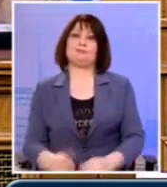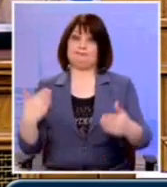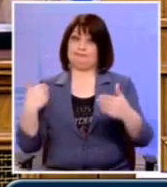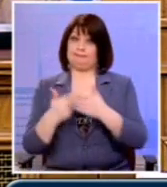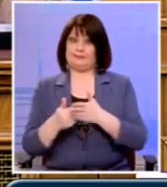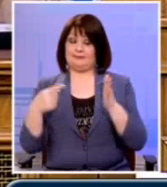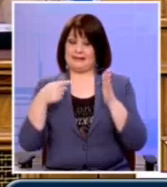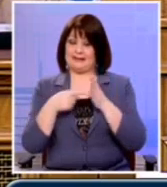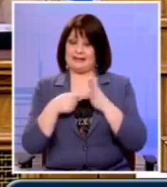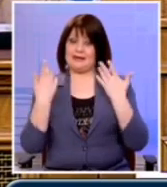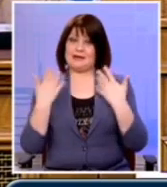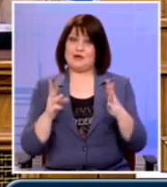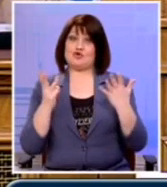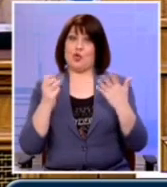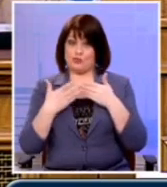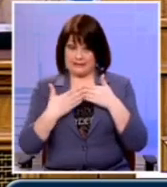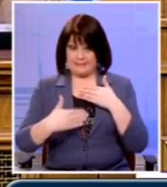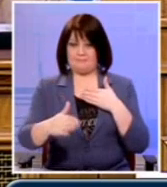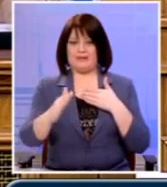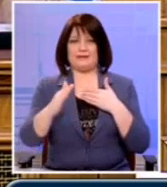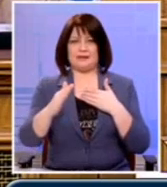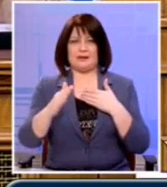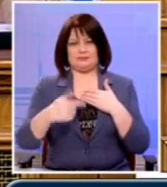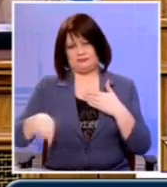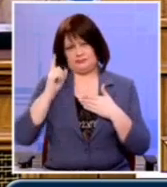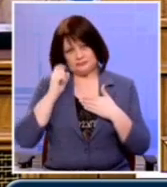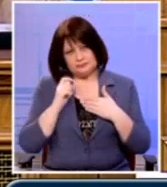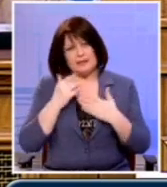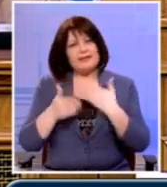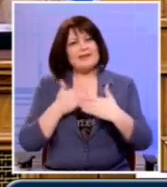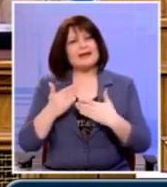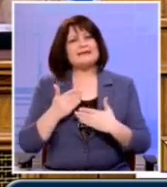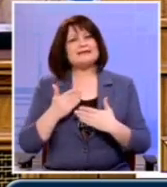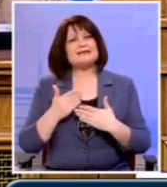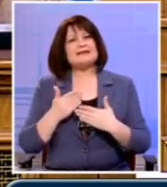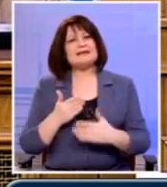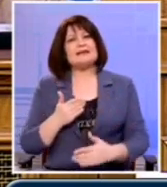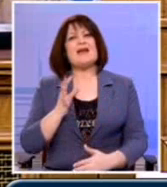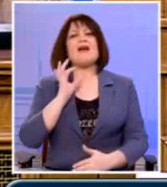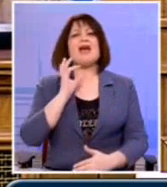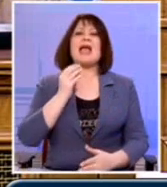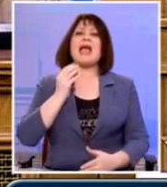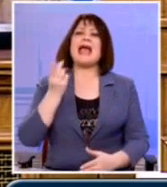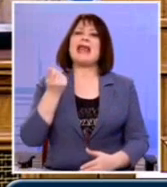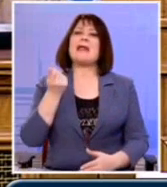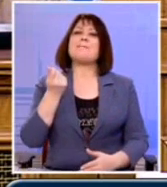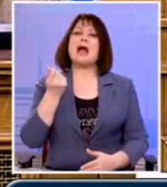του 80 και αργότερα, όπως όλοι γνωρίζουμε, η διαδικασία του λεγόμενου financialization, της